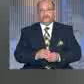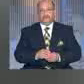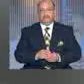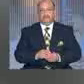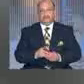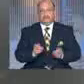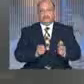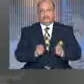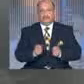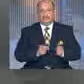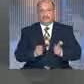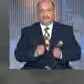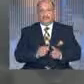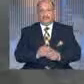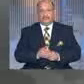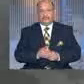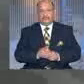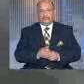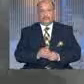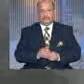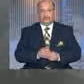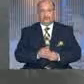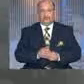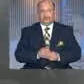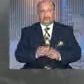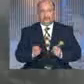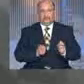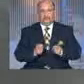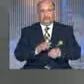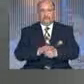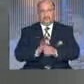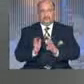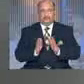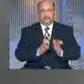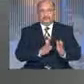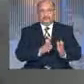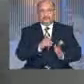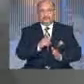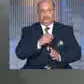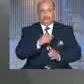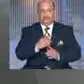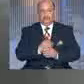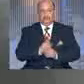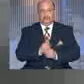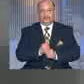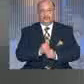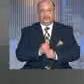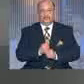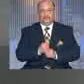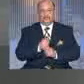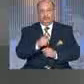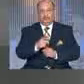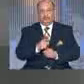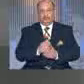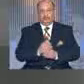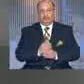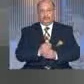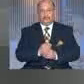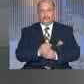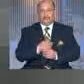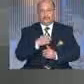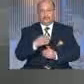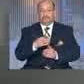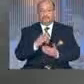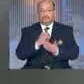وقع دعمه معناها بجمله من الاختصاصات الطبيه، والاختصاصات هذه تتطلب توفير معدات طبيه ليتمكنوا معناها